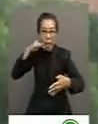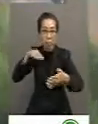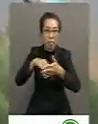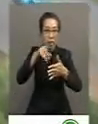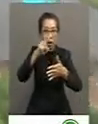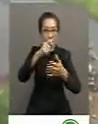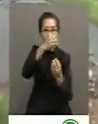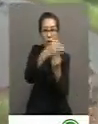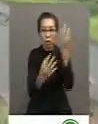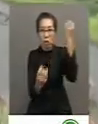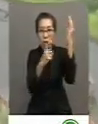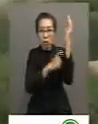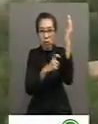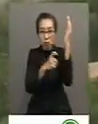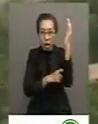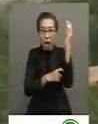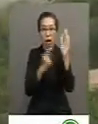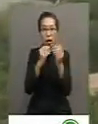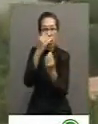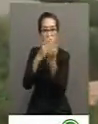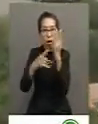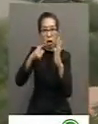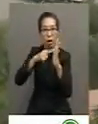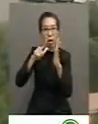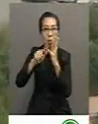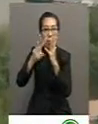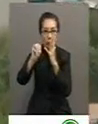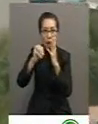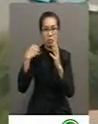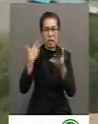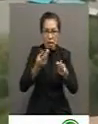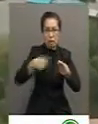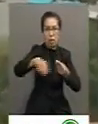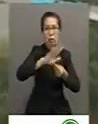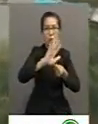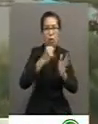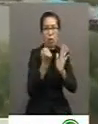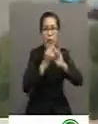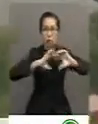ำปลูกปาล์มยางพาราอยู่ในเขตของอุทยานแห่งชาติอย่างชัดเจนซึ่งก็ต้องมีการตรวจเพิ่มเติม